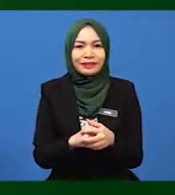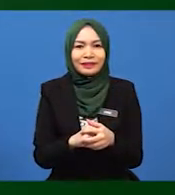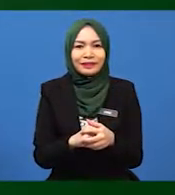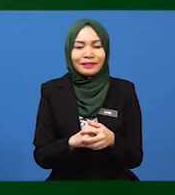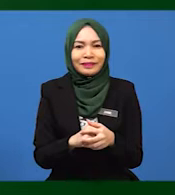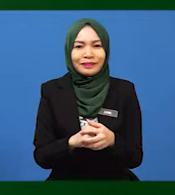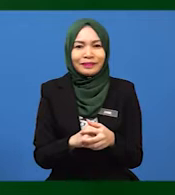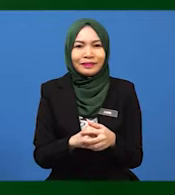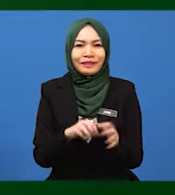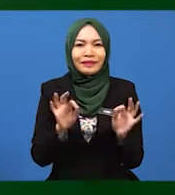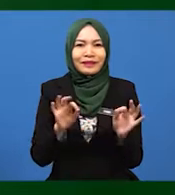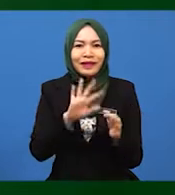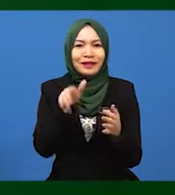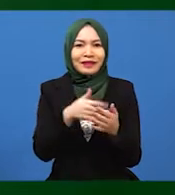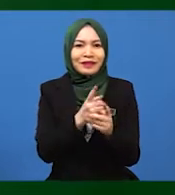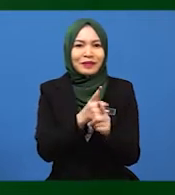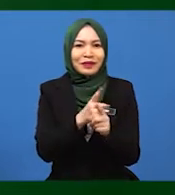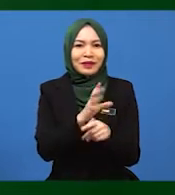betul dapat 2 bintang.